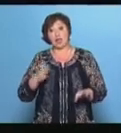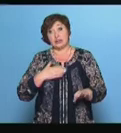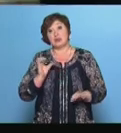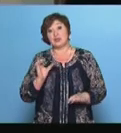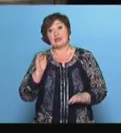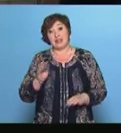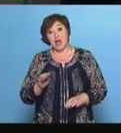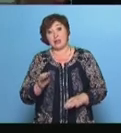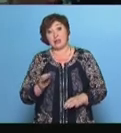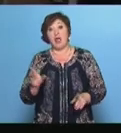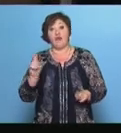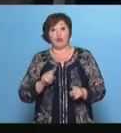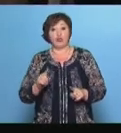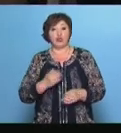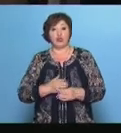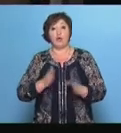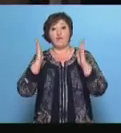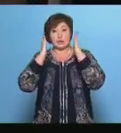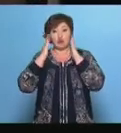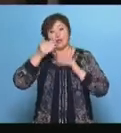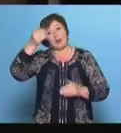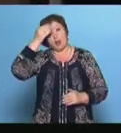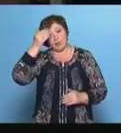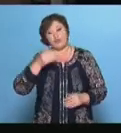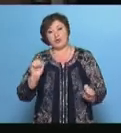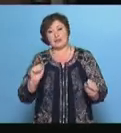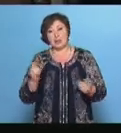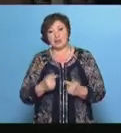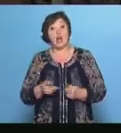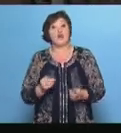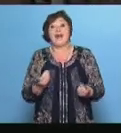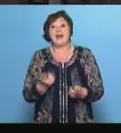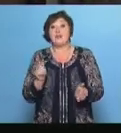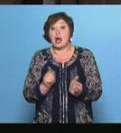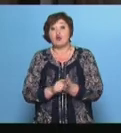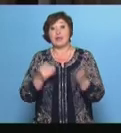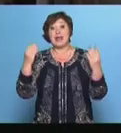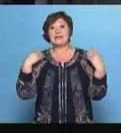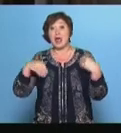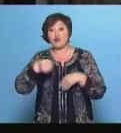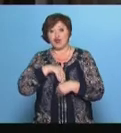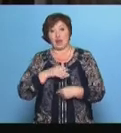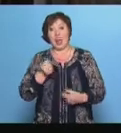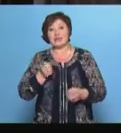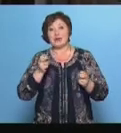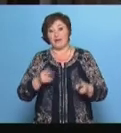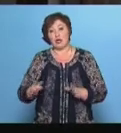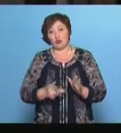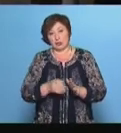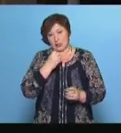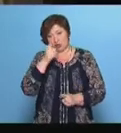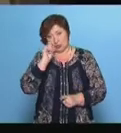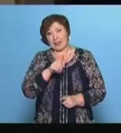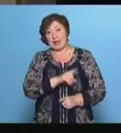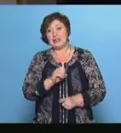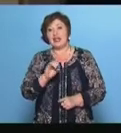стандартами, потому что он закрывает и височную, и лобную часть. О том, каким должно быть снаряжение экстремального туриста, хорошо знает Елена